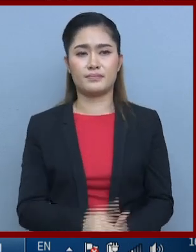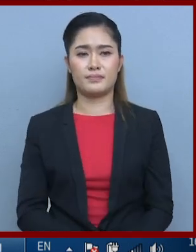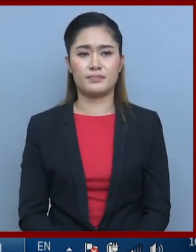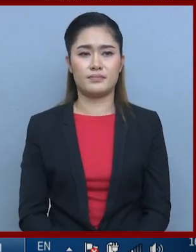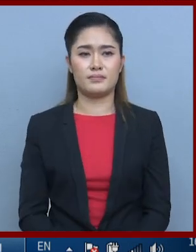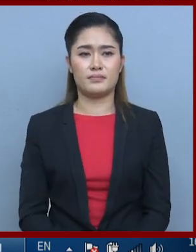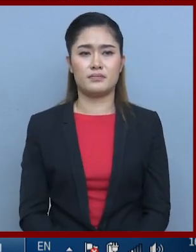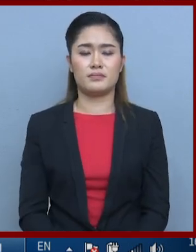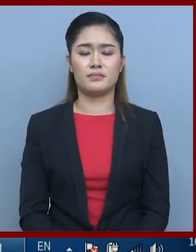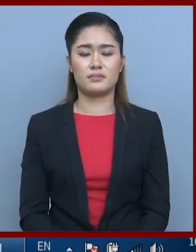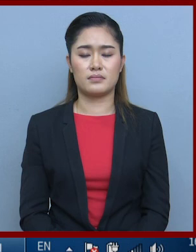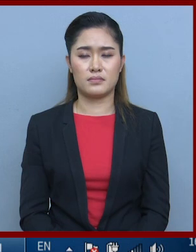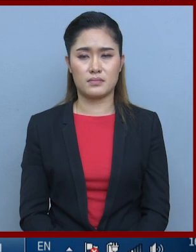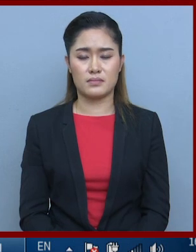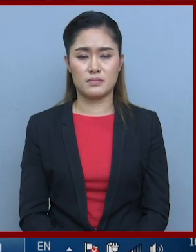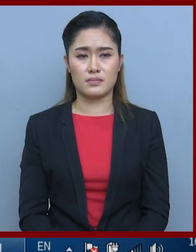เอลส์อะไรถ้ามัน